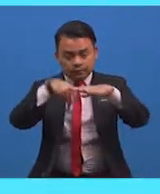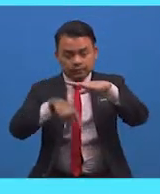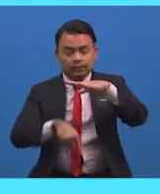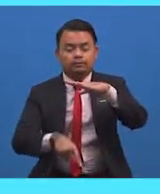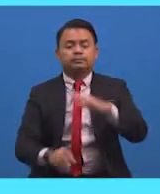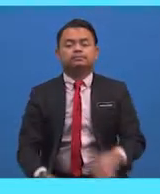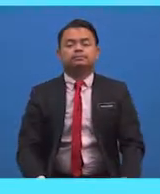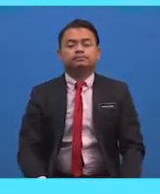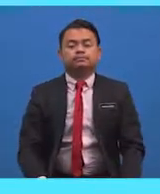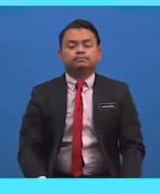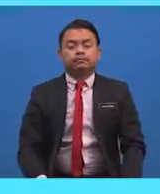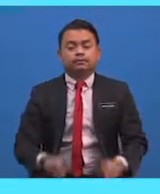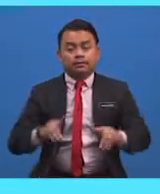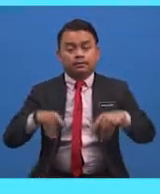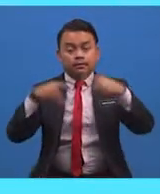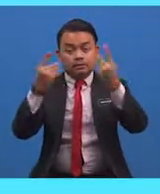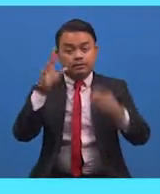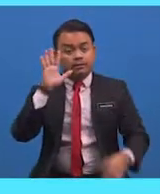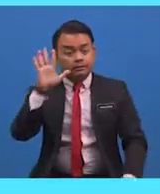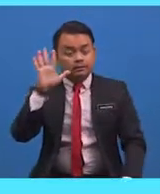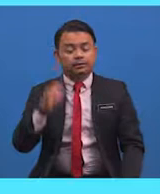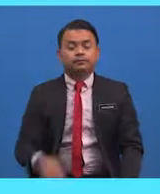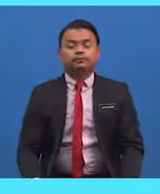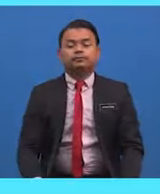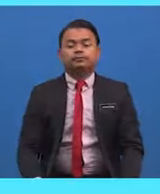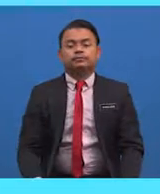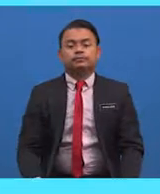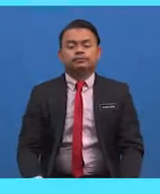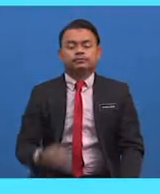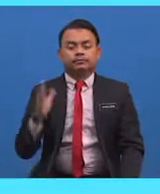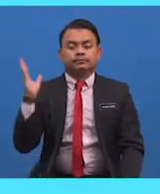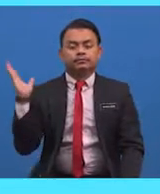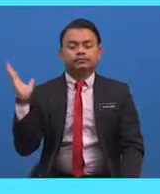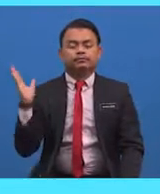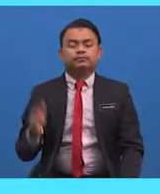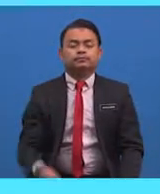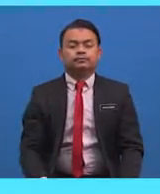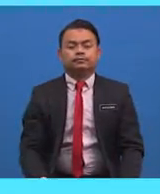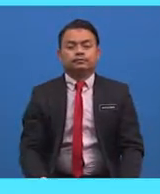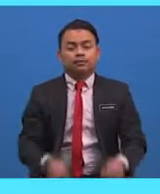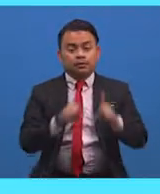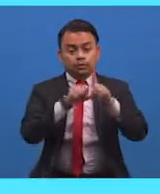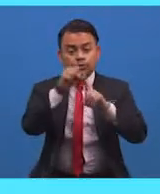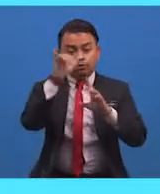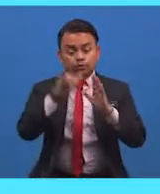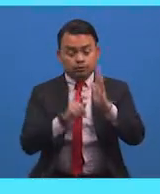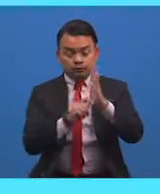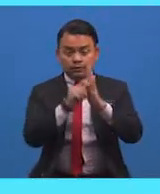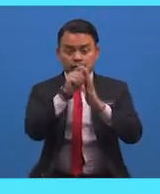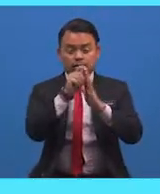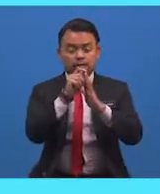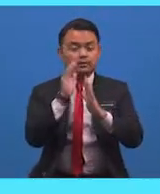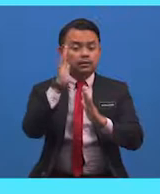ialah menggalakkan proses penggurunan. Suhu yang meningkat akan menggalakkan proses luluh